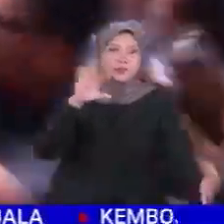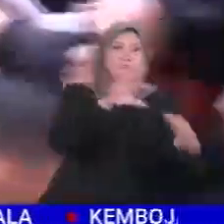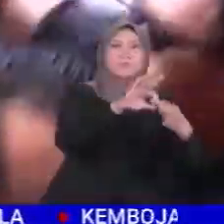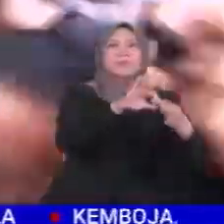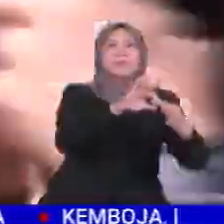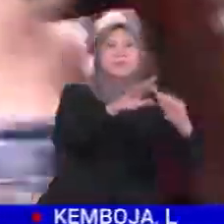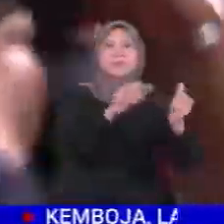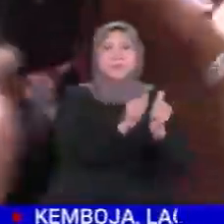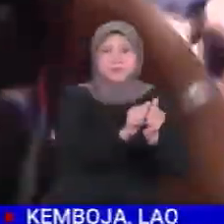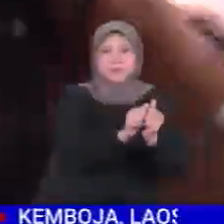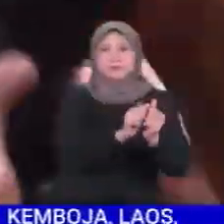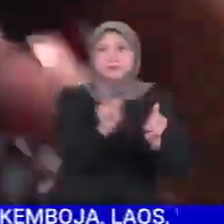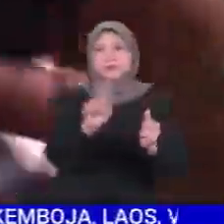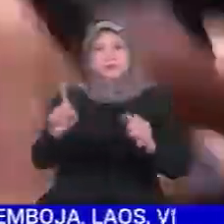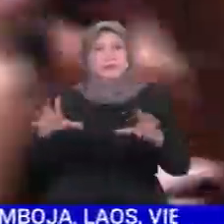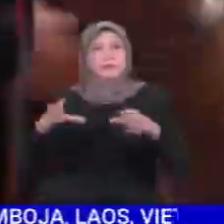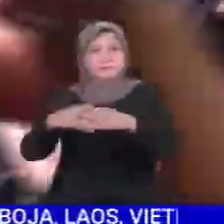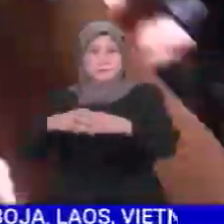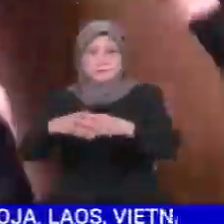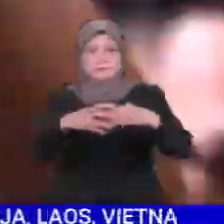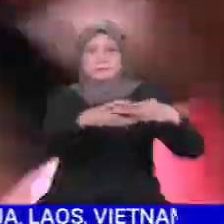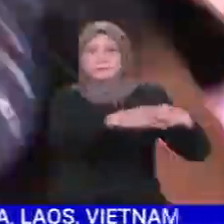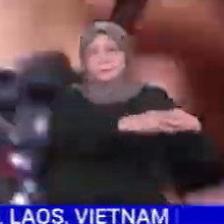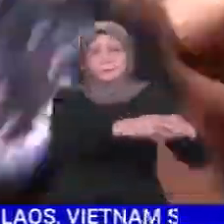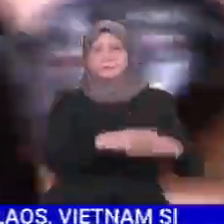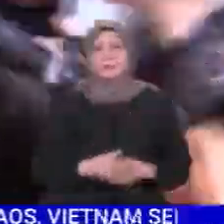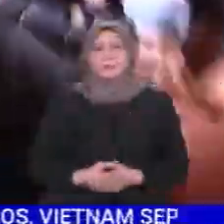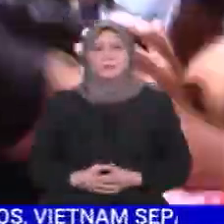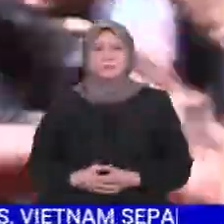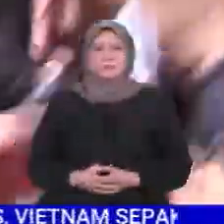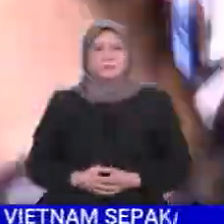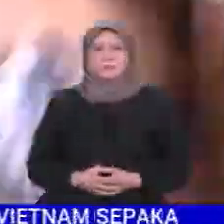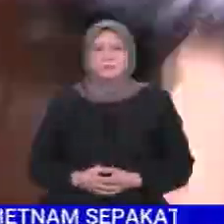bergabung dengan mana-mana parti.